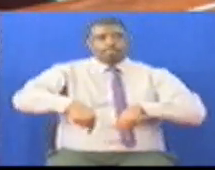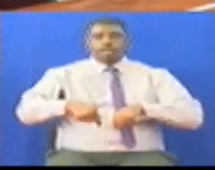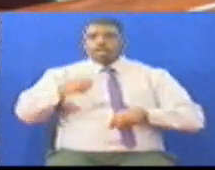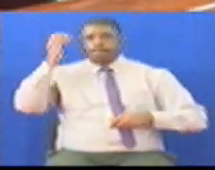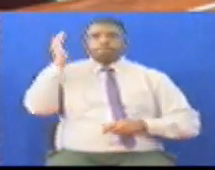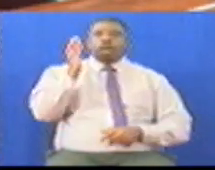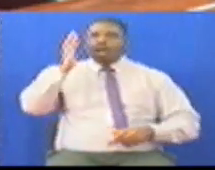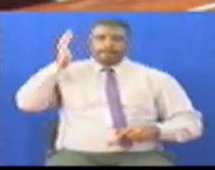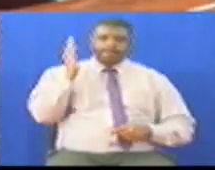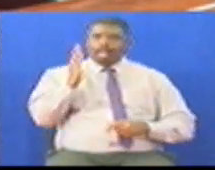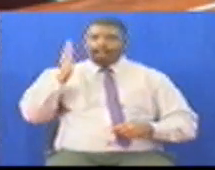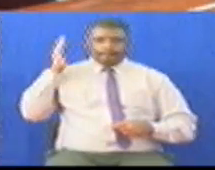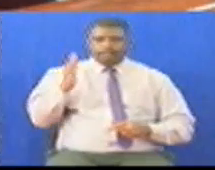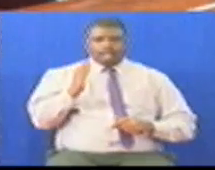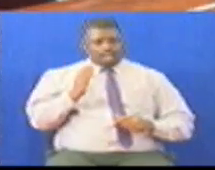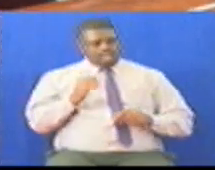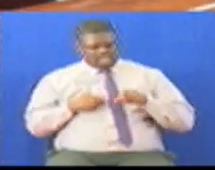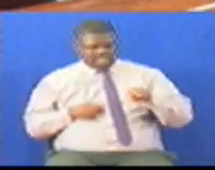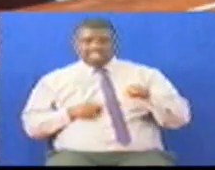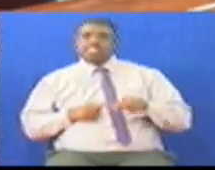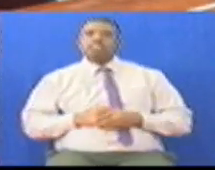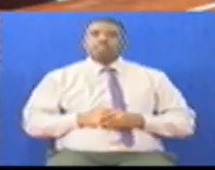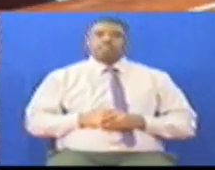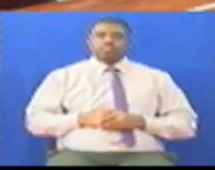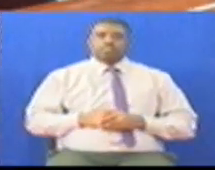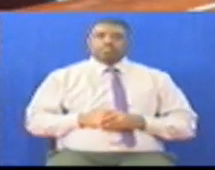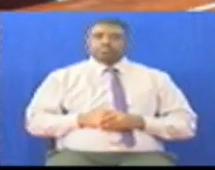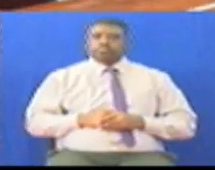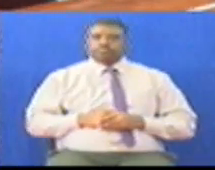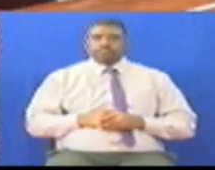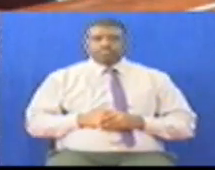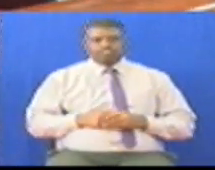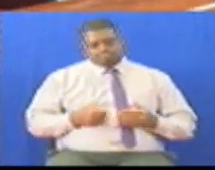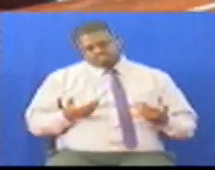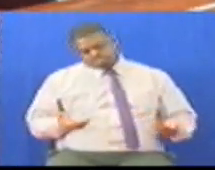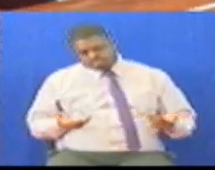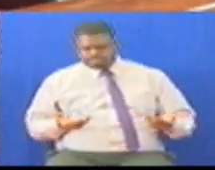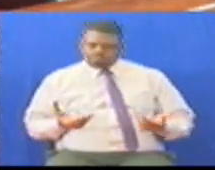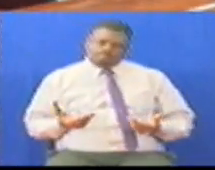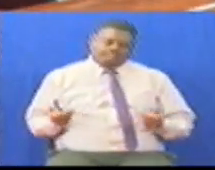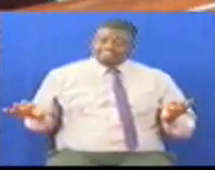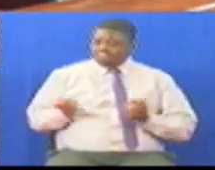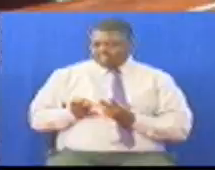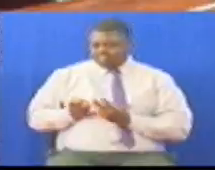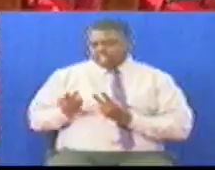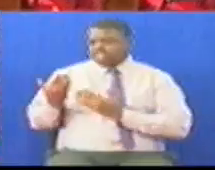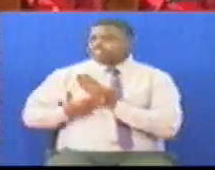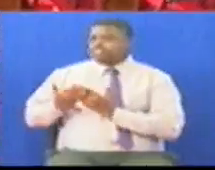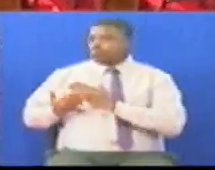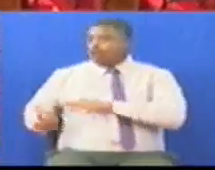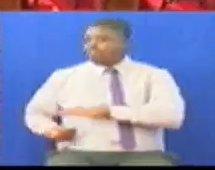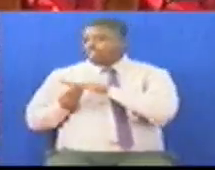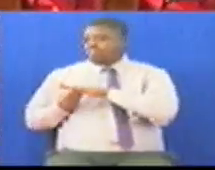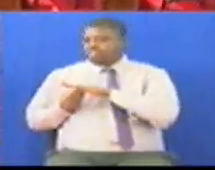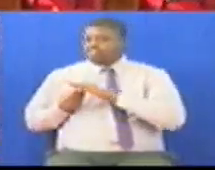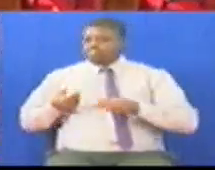hotuba ya wizara yangu. Mheshimiwa Speaker, kwa namna ya pekee napenda kuzishukuru sana nchi wa hisani